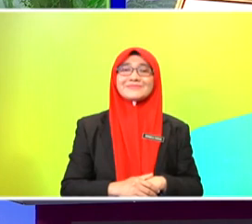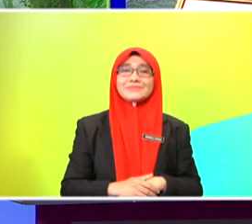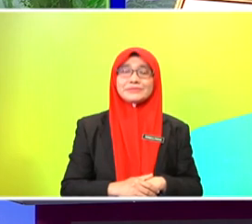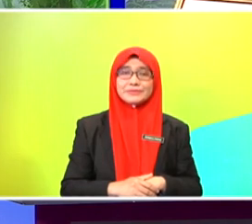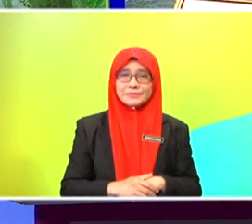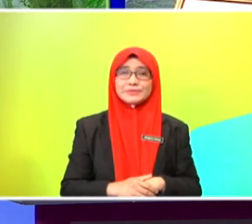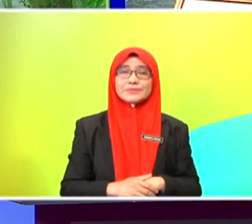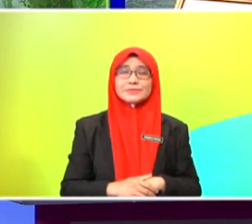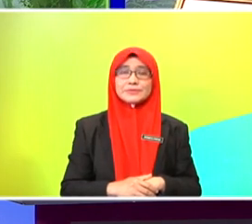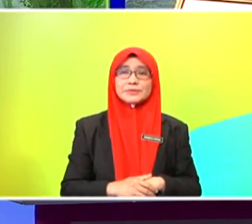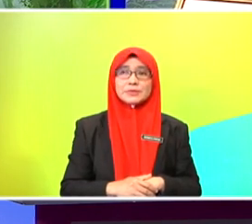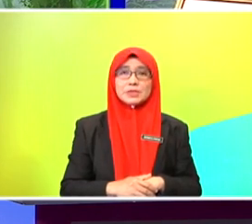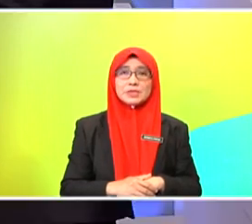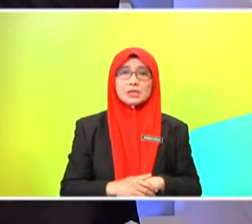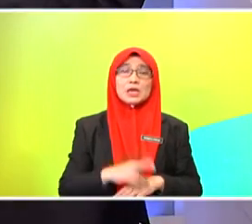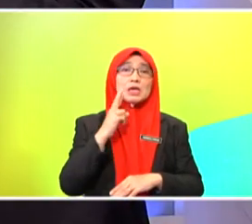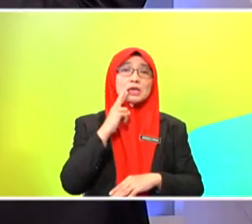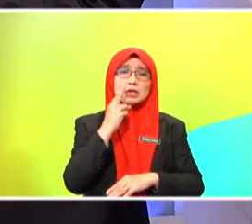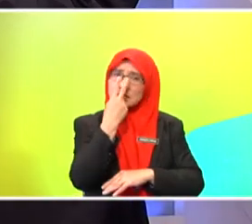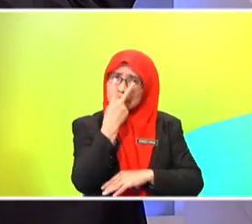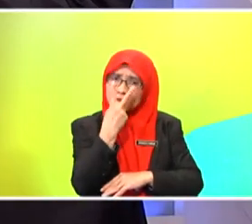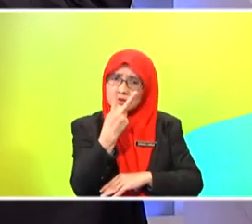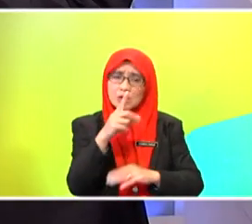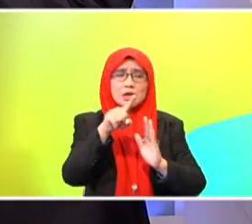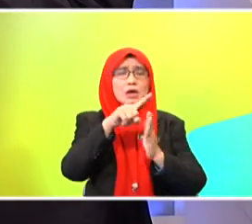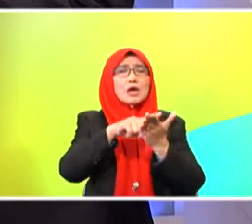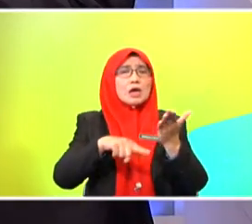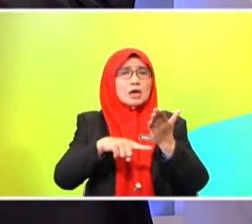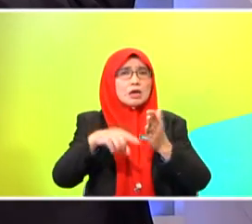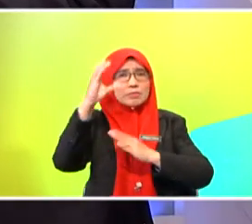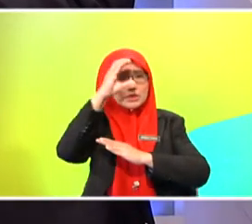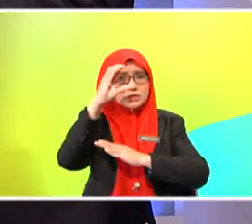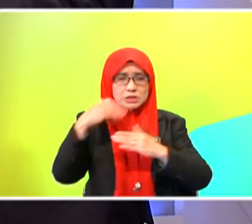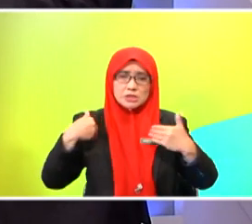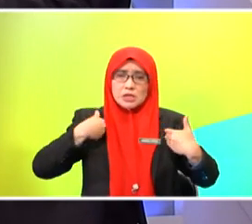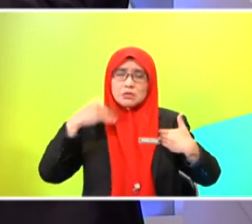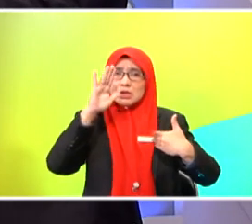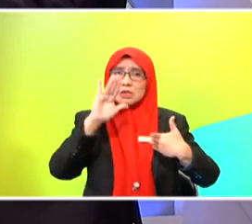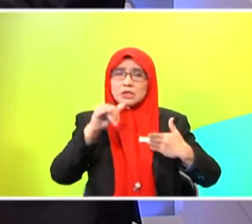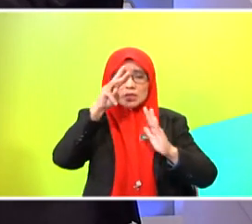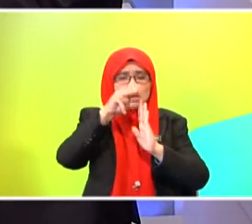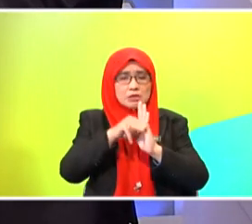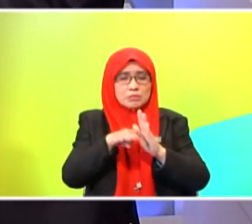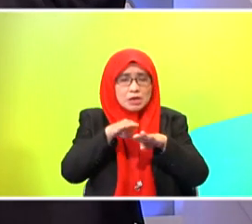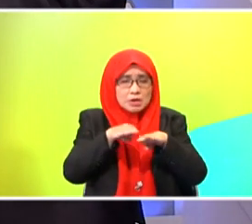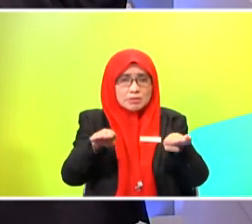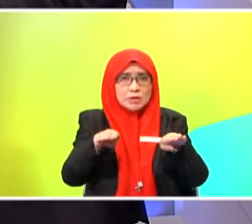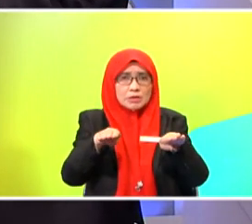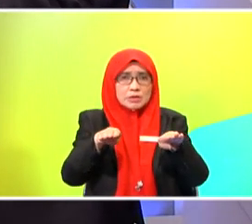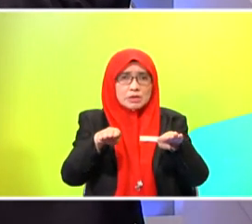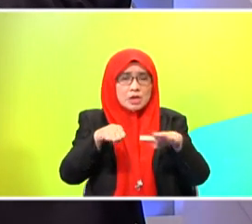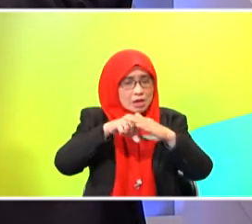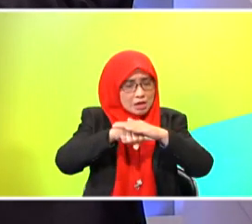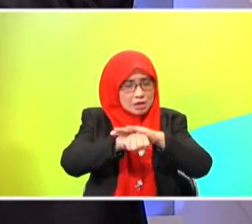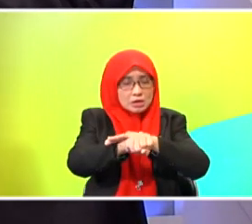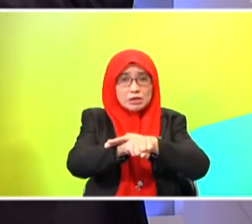Sambil-sambil Ria tengok tu, Ria cuba tengok apakah ciri-ciri haiwan yang membiak menggunakan cara melahirkan anak